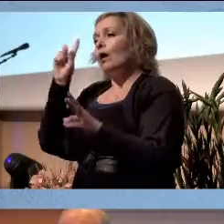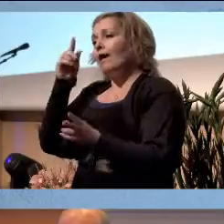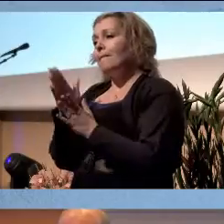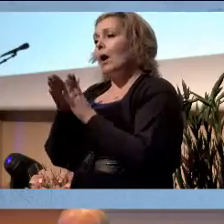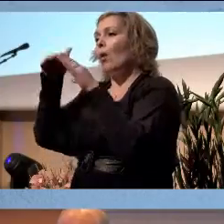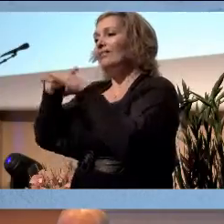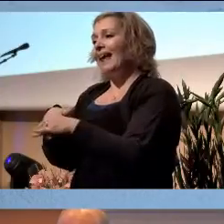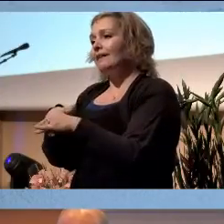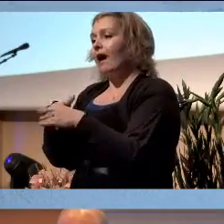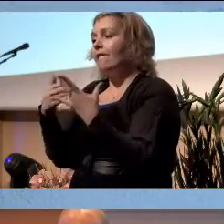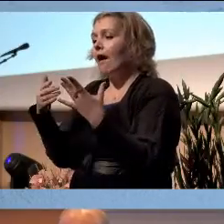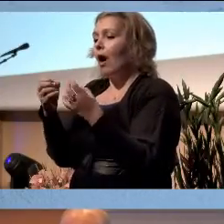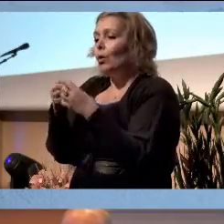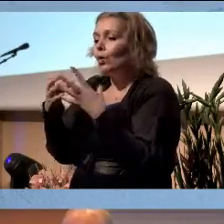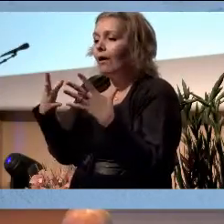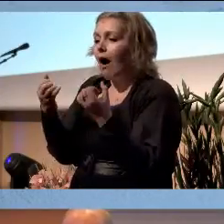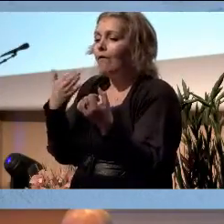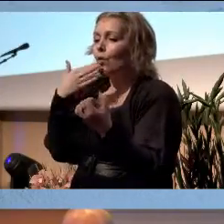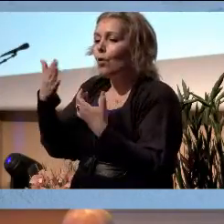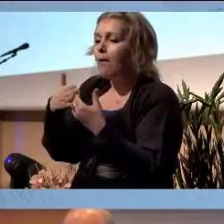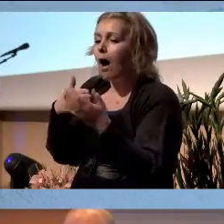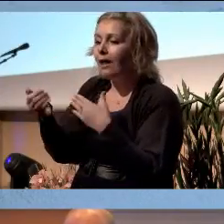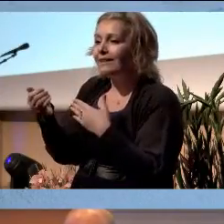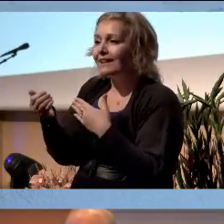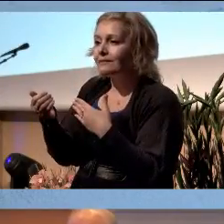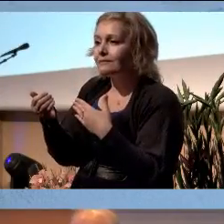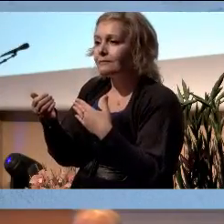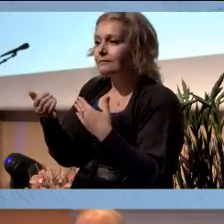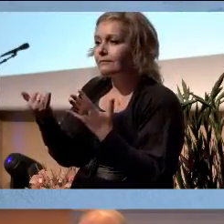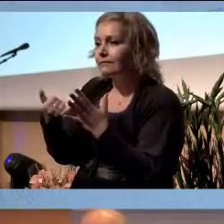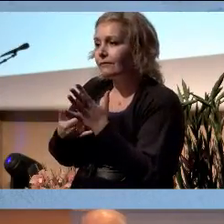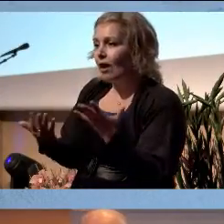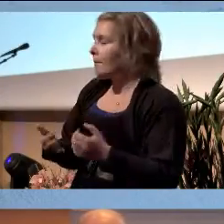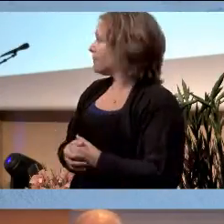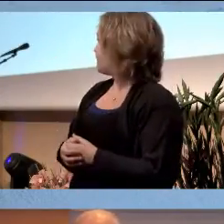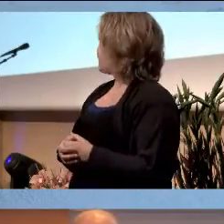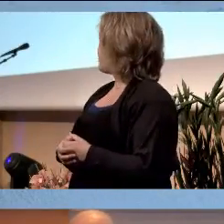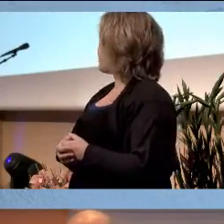kan delta I utviklingen av gode behandlingsretningslinjer.